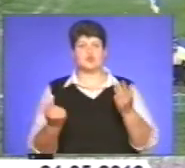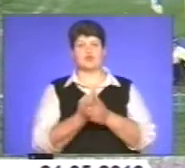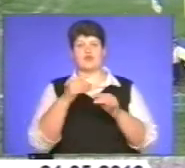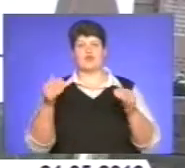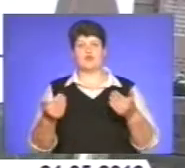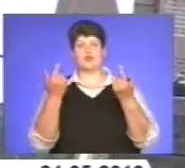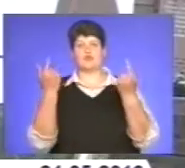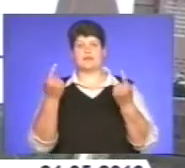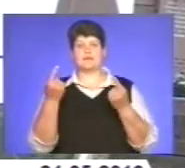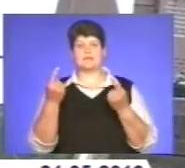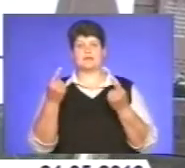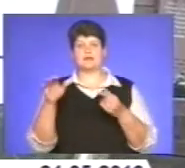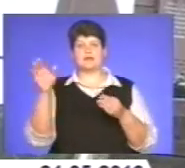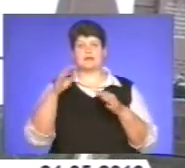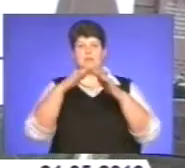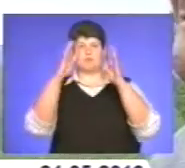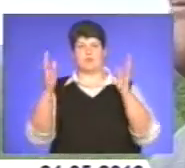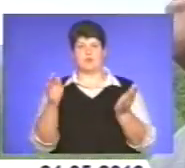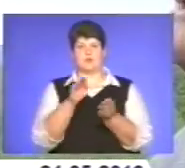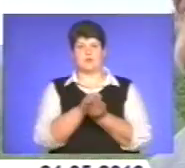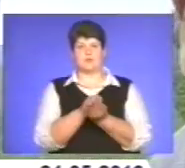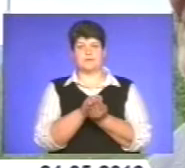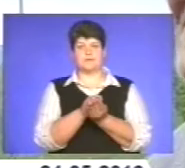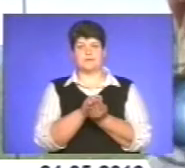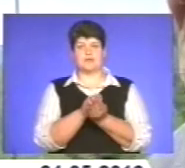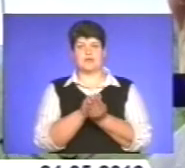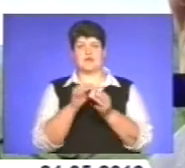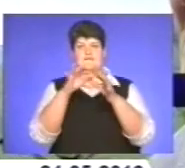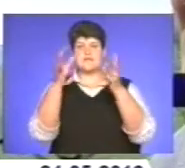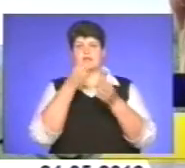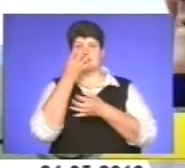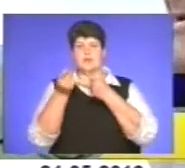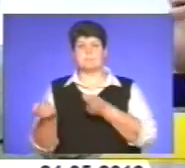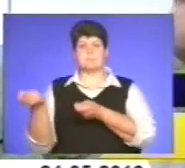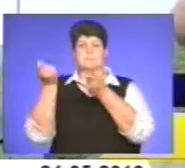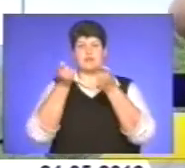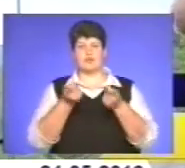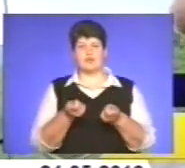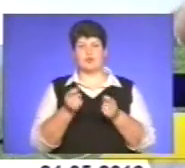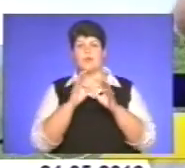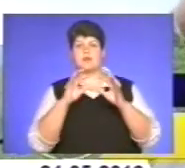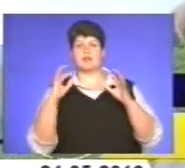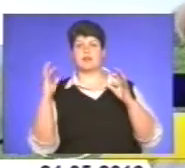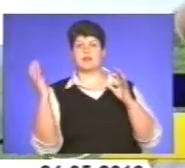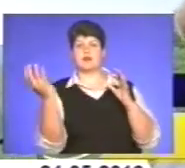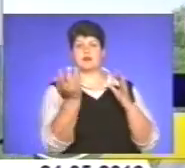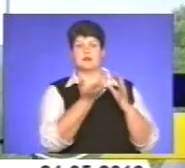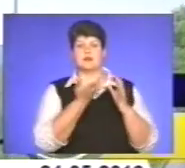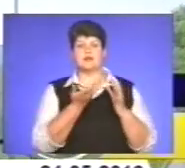на Лисоні стрілецьку могилу. Вінки привозили, які то вкладали